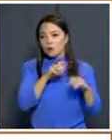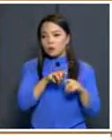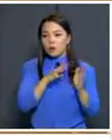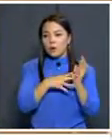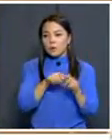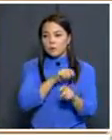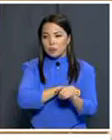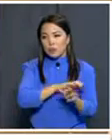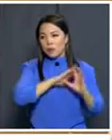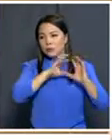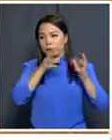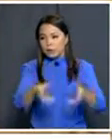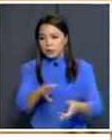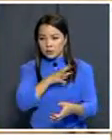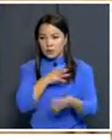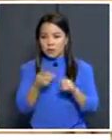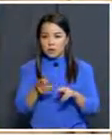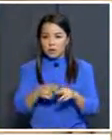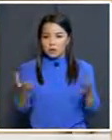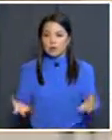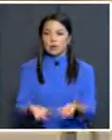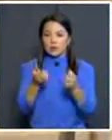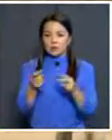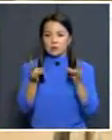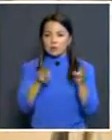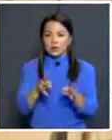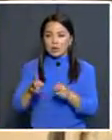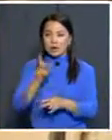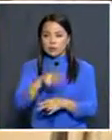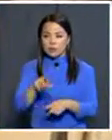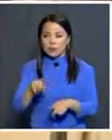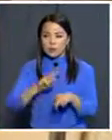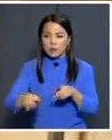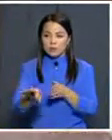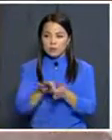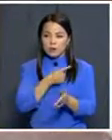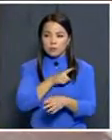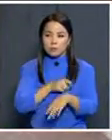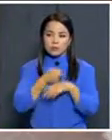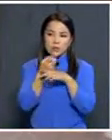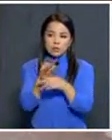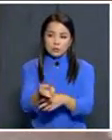сайға құлап кетті. Оқиға орнына жеткен құтқарушылар зардап шеккендерді дереу ауруханаға жеткізді.